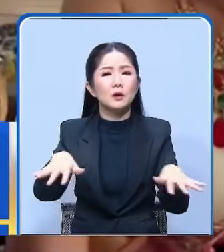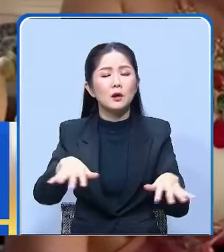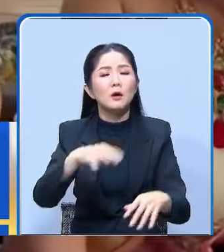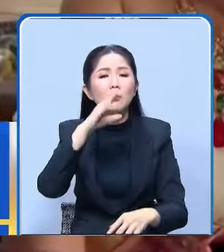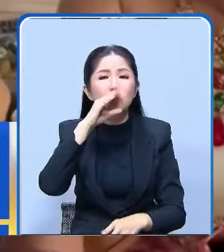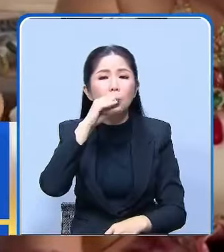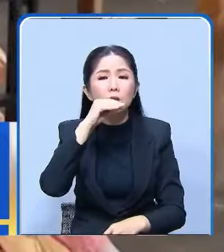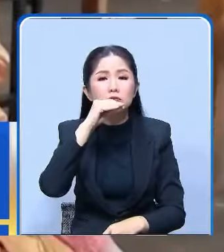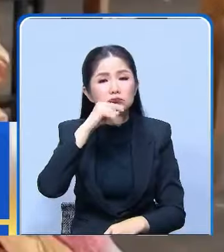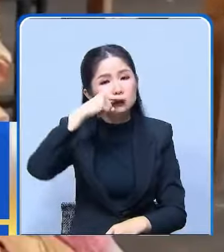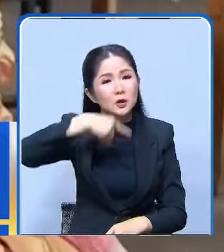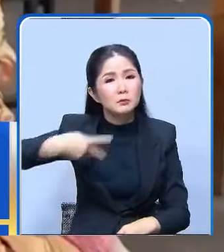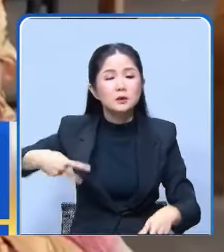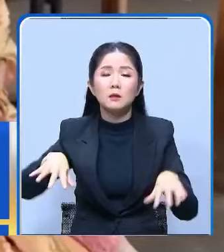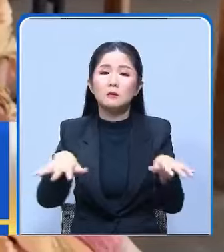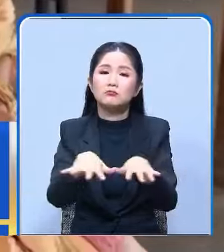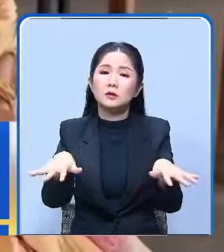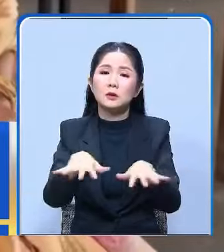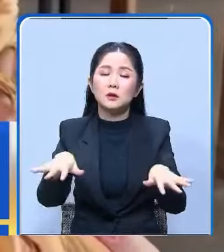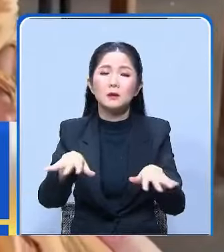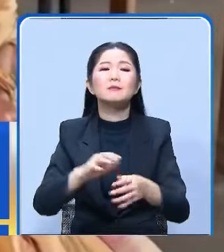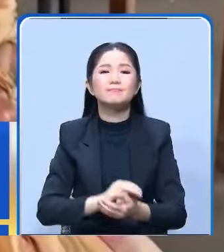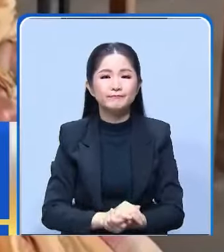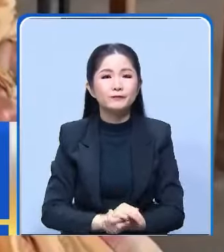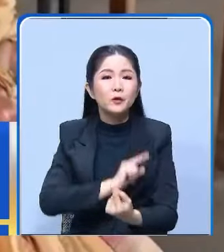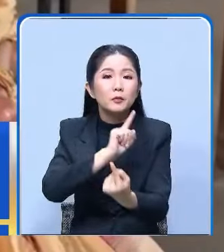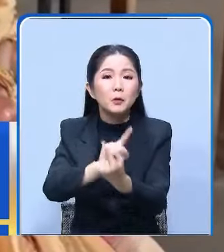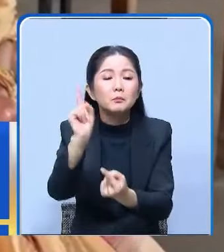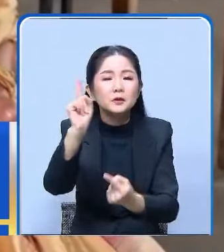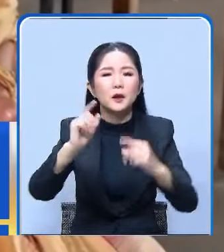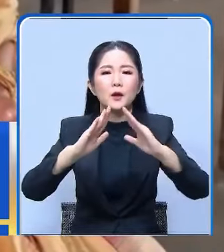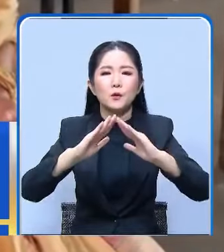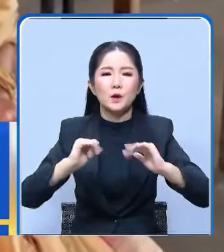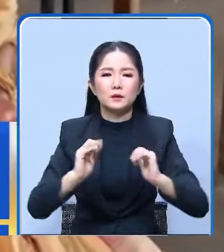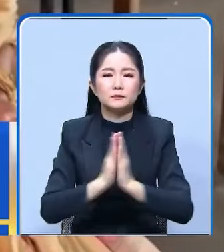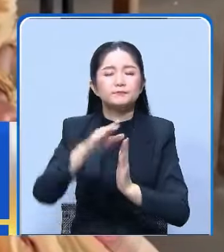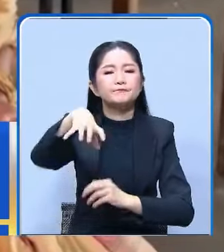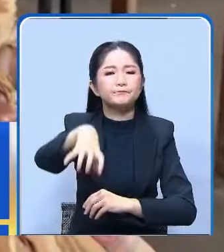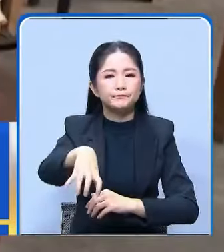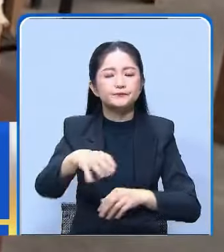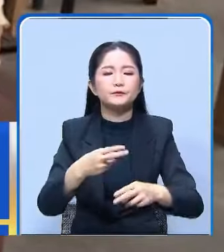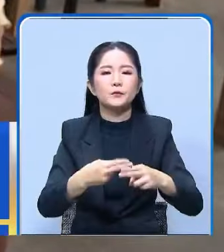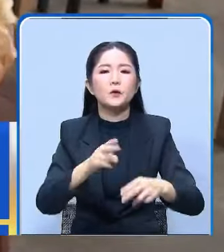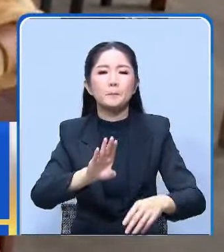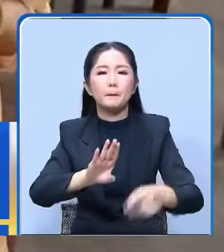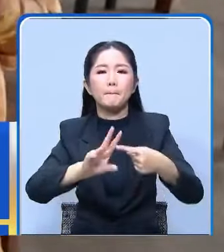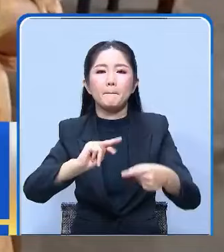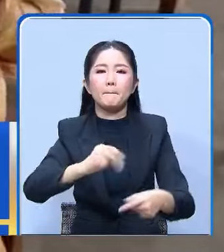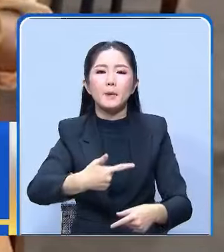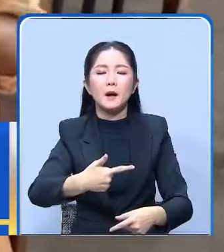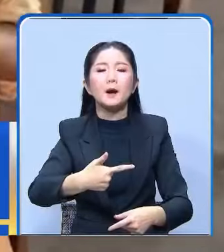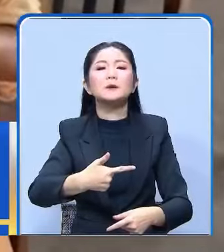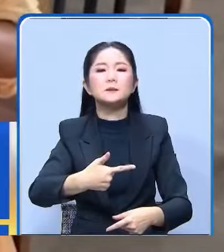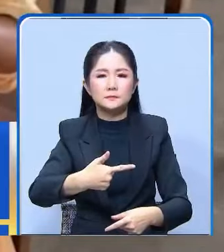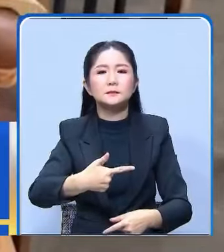ทั่วไปนางสาวหัสยาค่ะไปเจอที่วัดบางชันเขตคันนายาวนะคะเจ้าตัวบอกว่าเดิมทีเธอเป็นเซลล์ขายเครื่องมือวิ